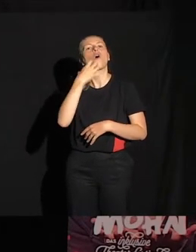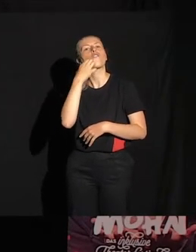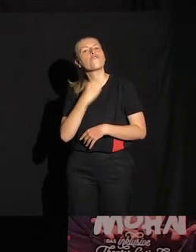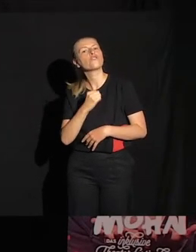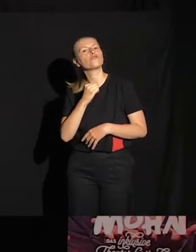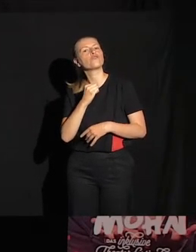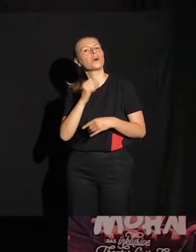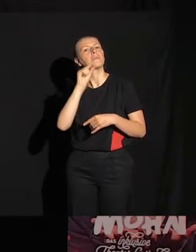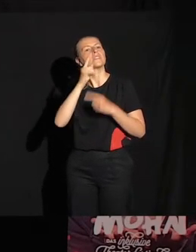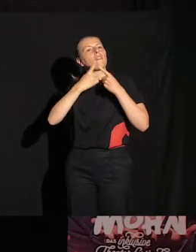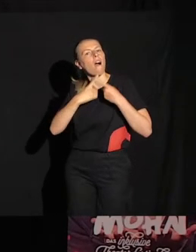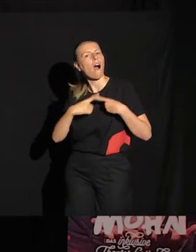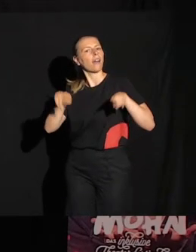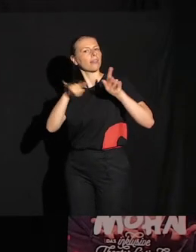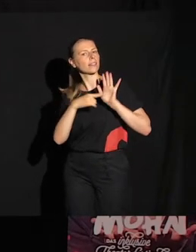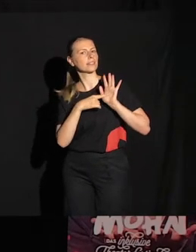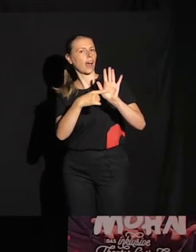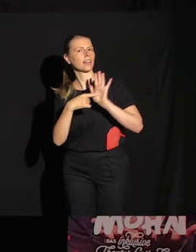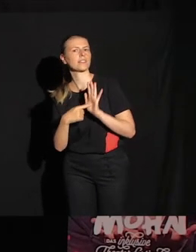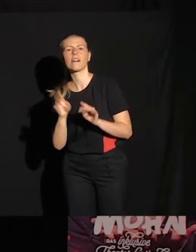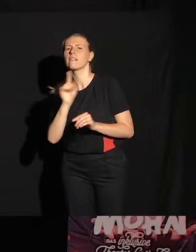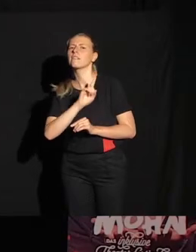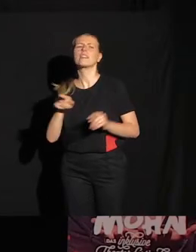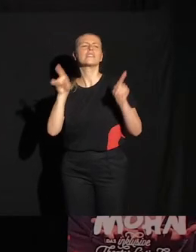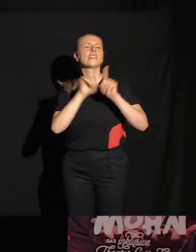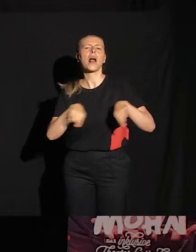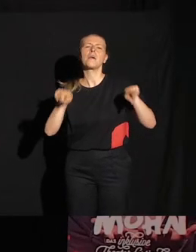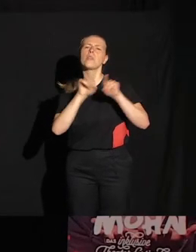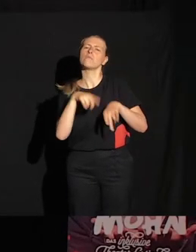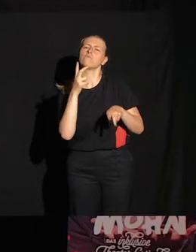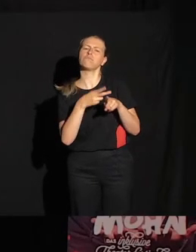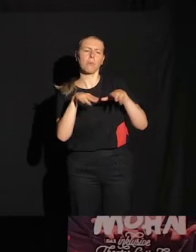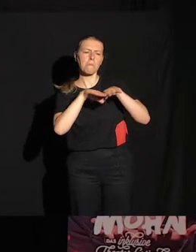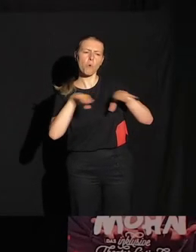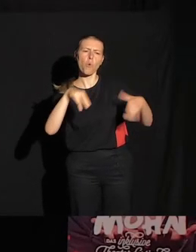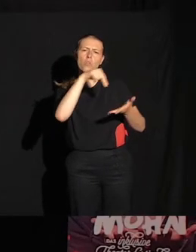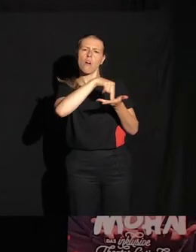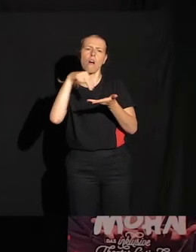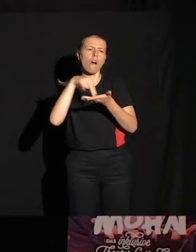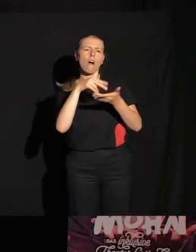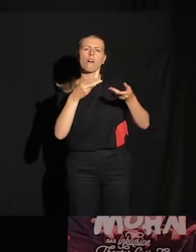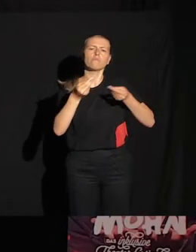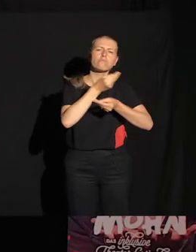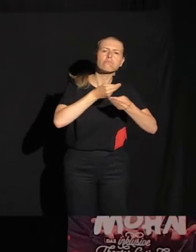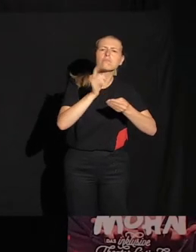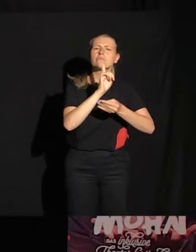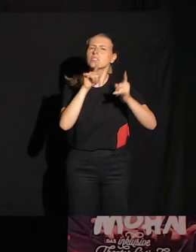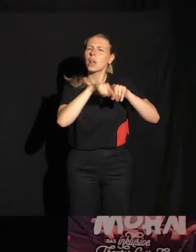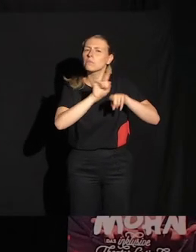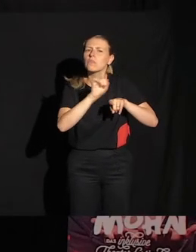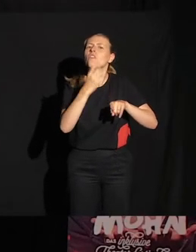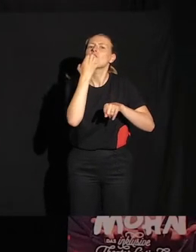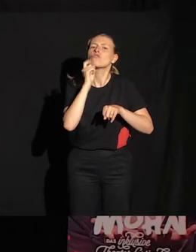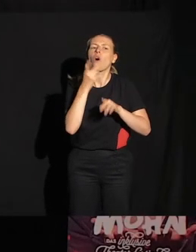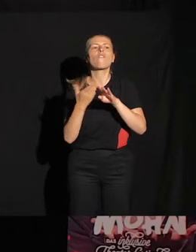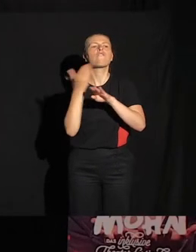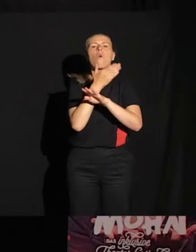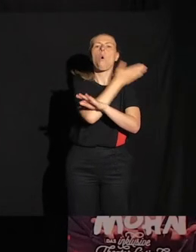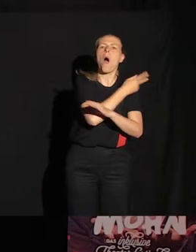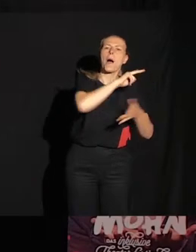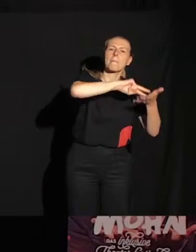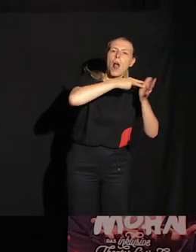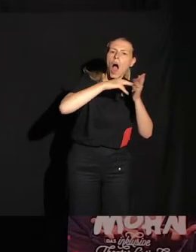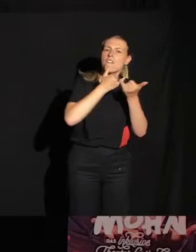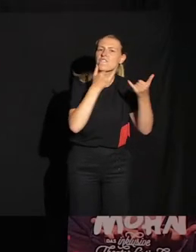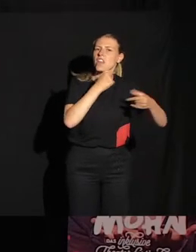bisschen andere Dinge zeigen, nicht nur das, was sonst auf der Bühne passiert, sondern auch die Entstehungsprozesse, wir wollen euch